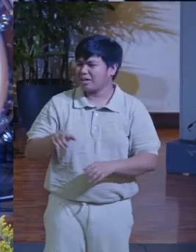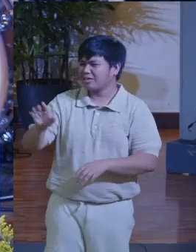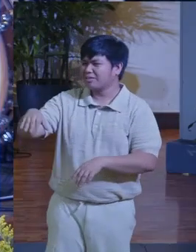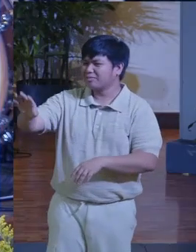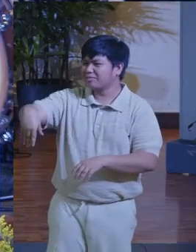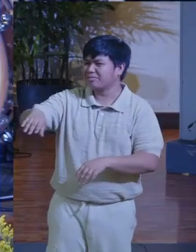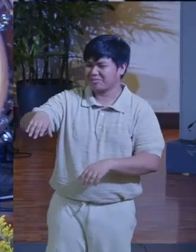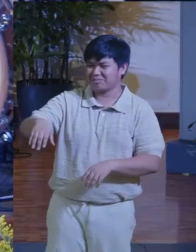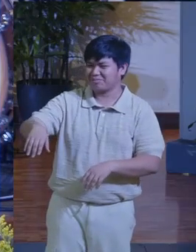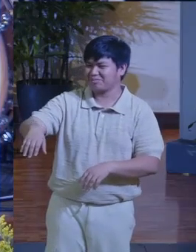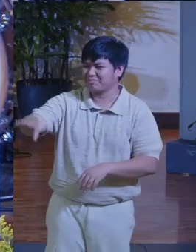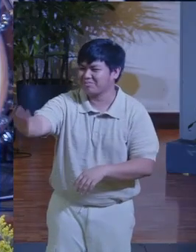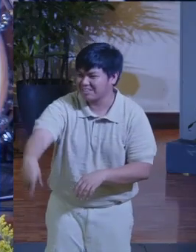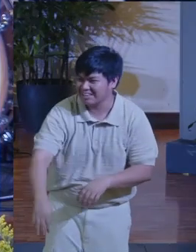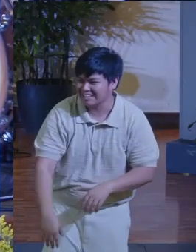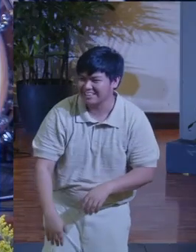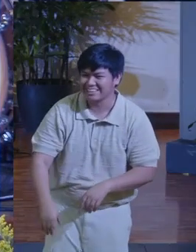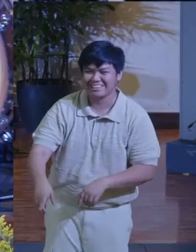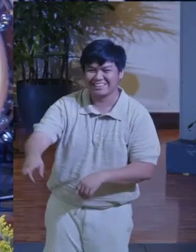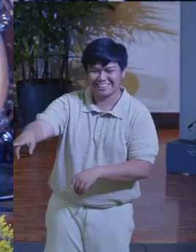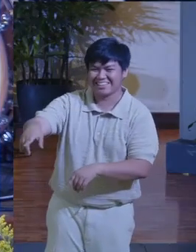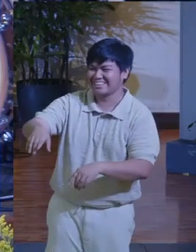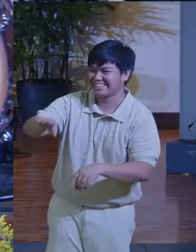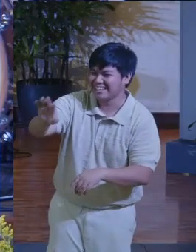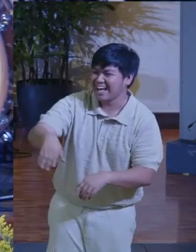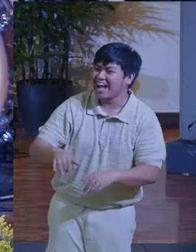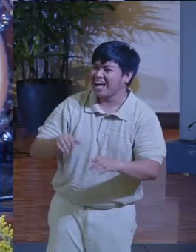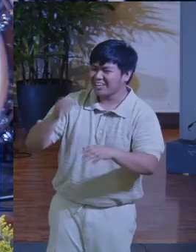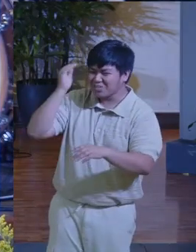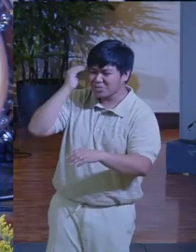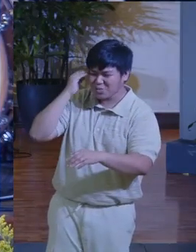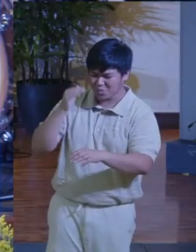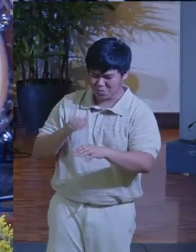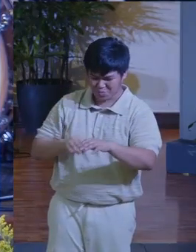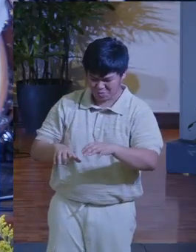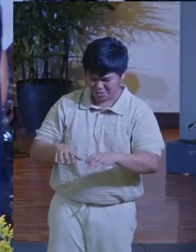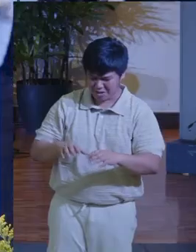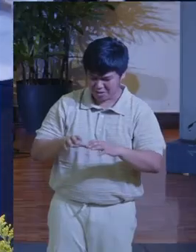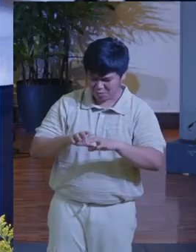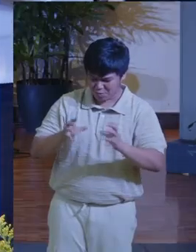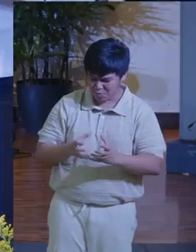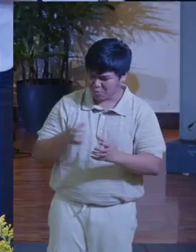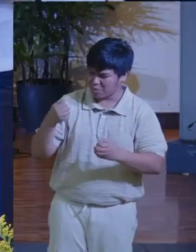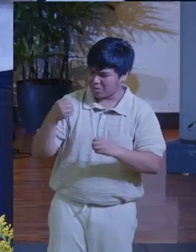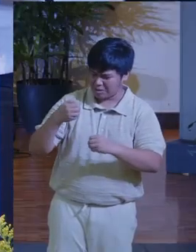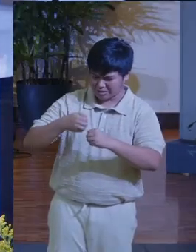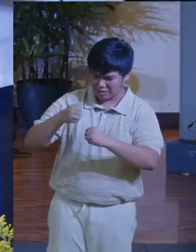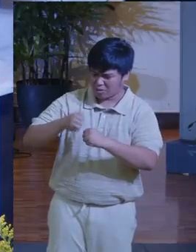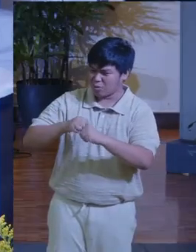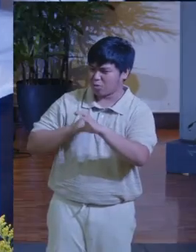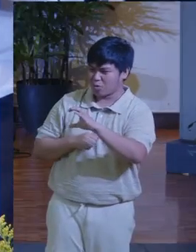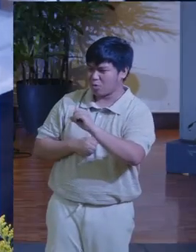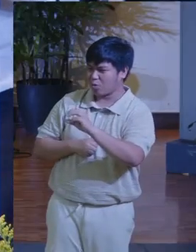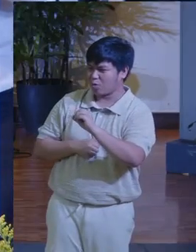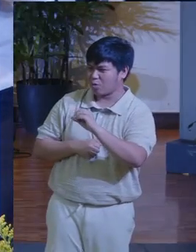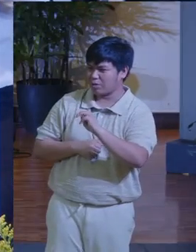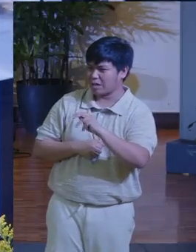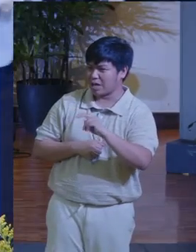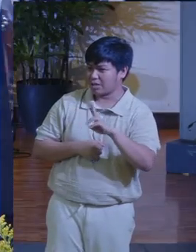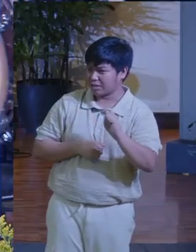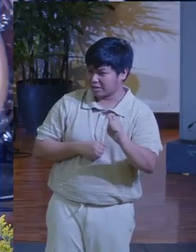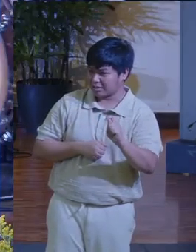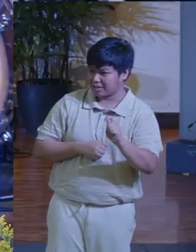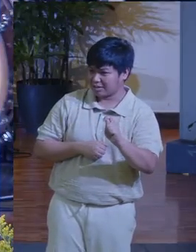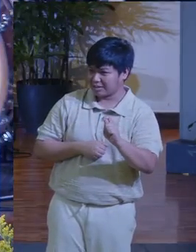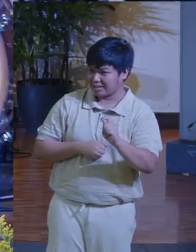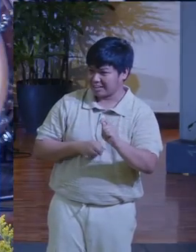Araw-araw namin binubunot ng aking pinsan. Hindi ko naman alam kung bakit araw-araw wala naman kaming bisita. Wala